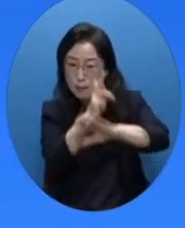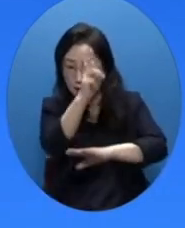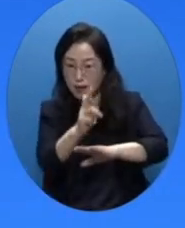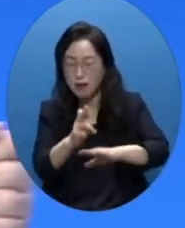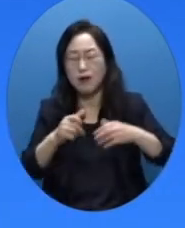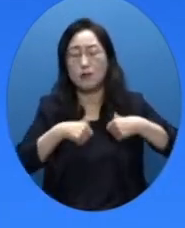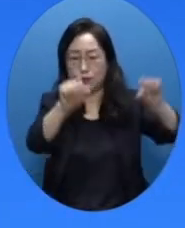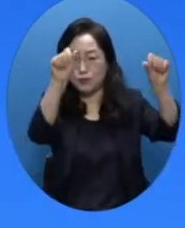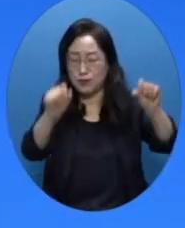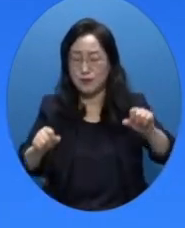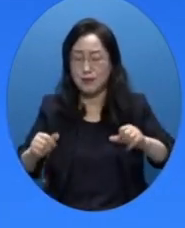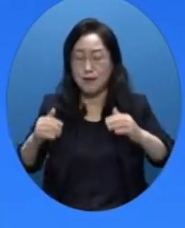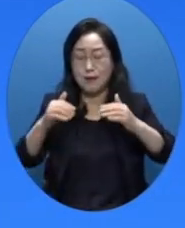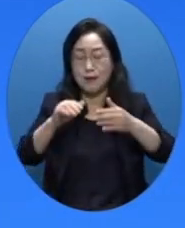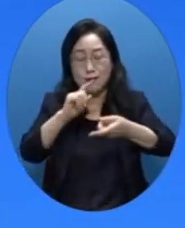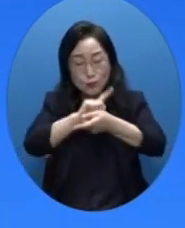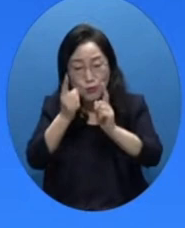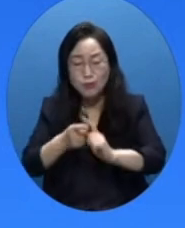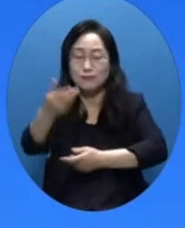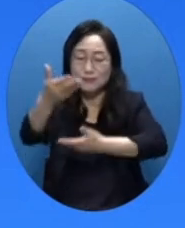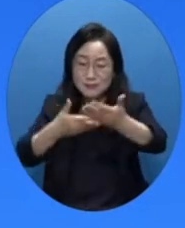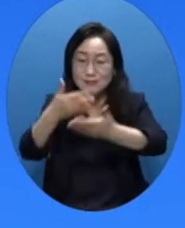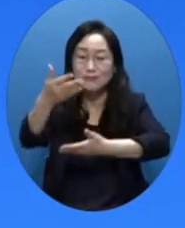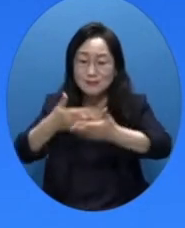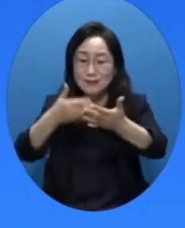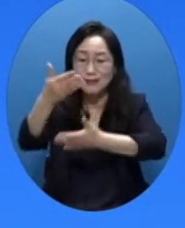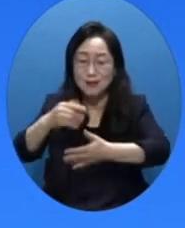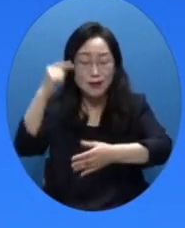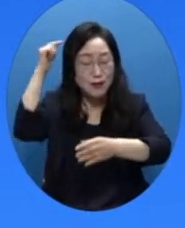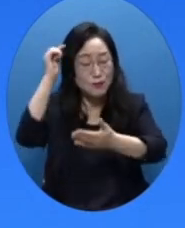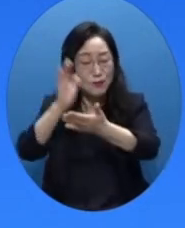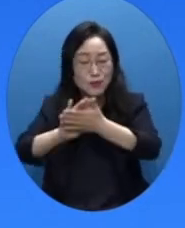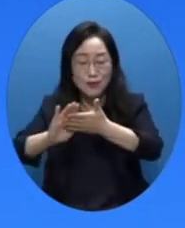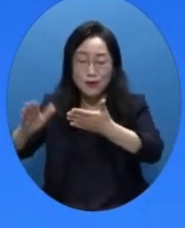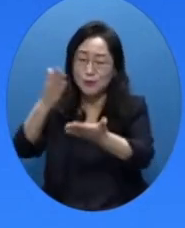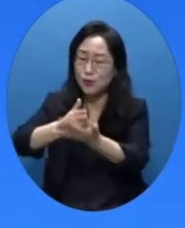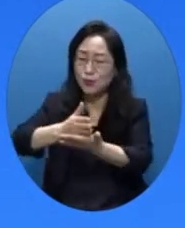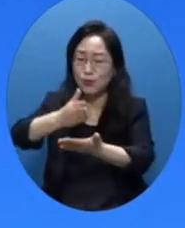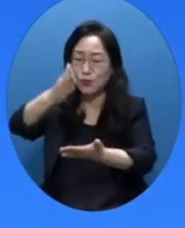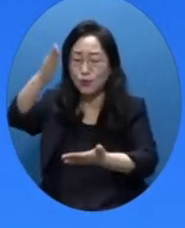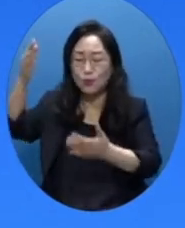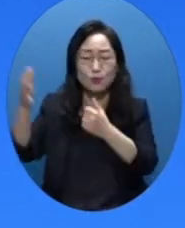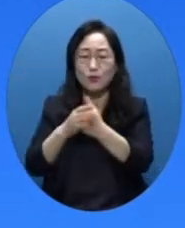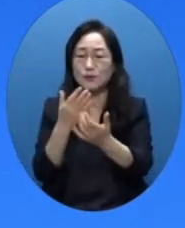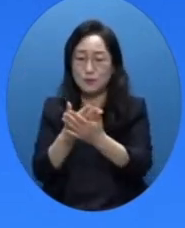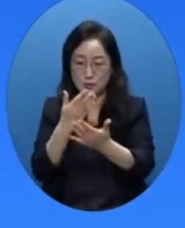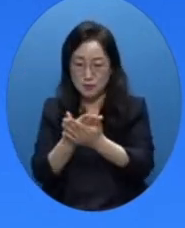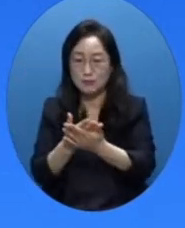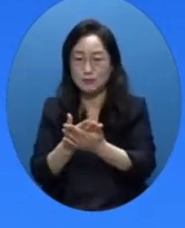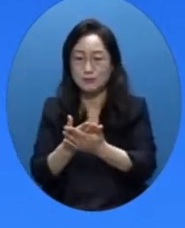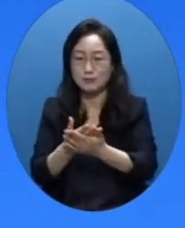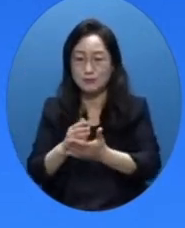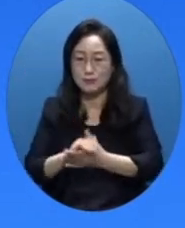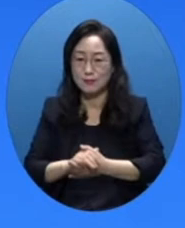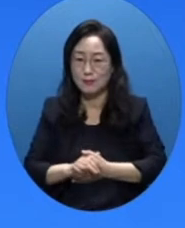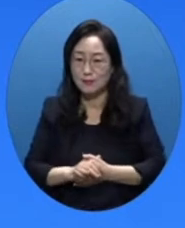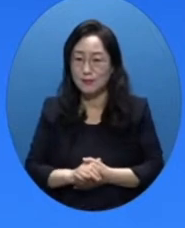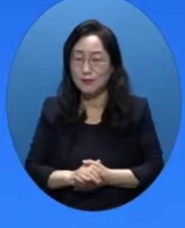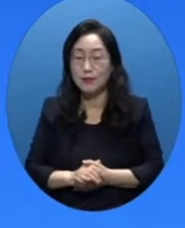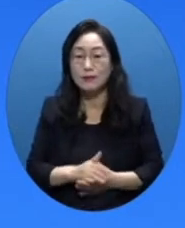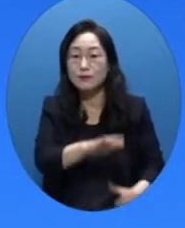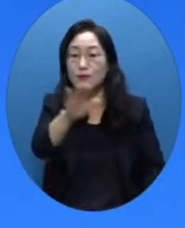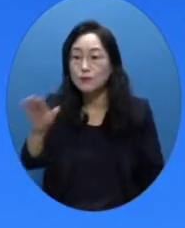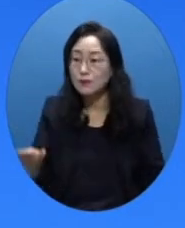포기하고 문을 열어서 복음을 받아들여 남북이 평화통일된 날이 다오게 하여 주시옵소서.